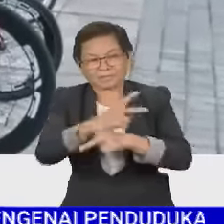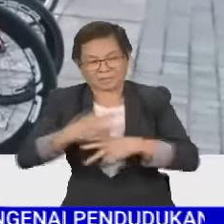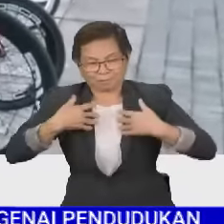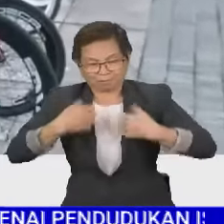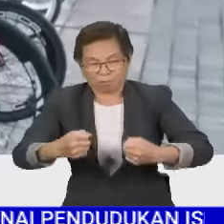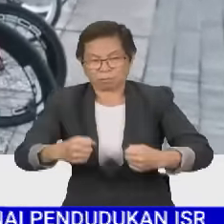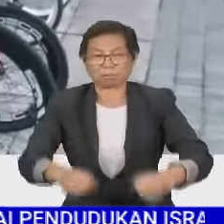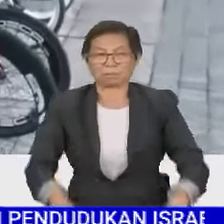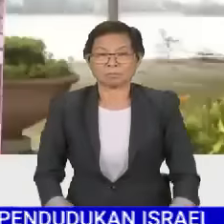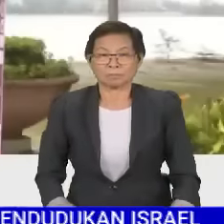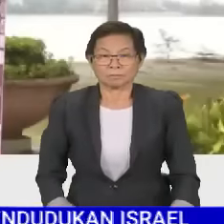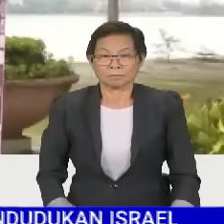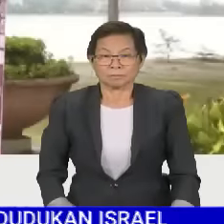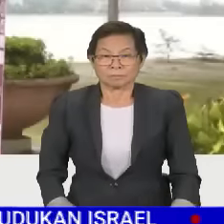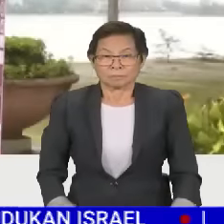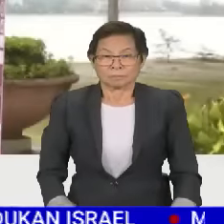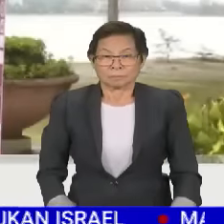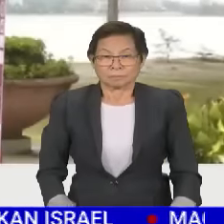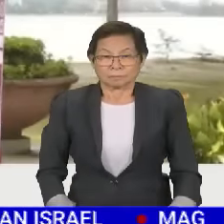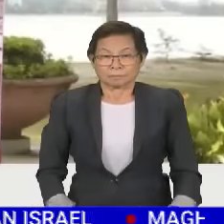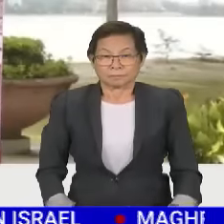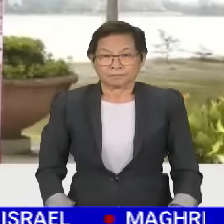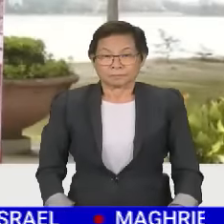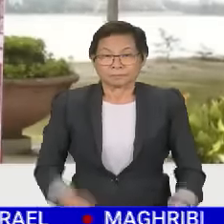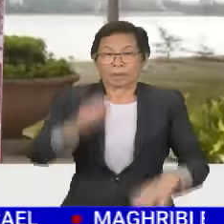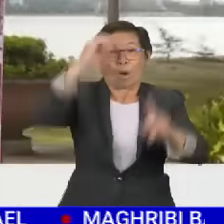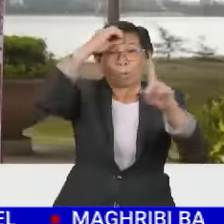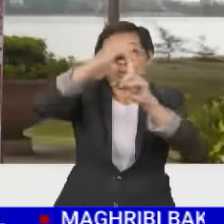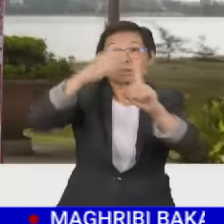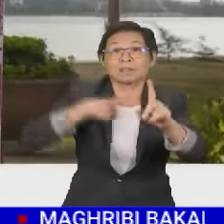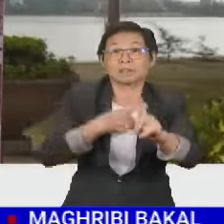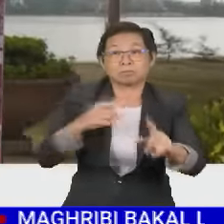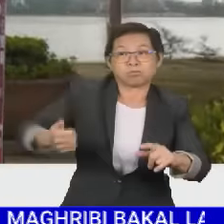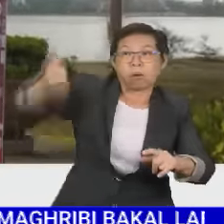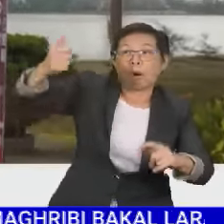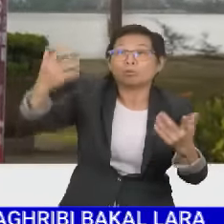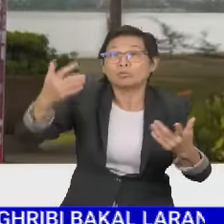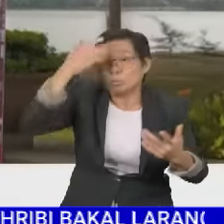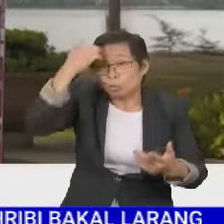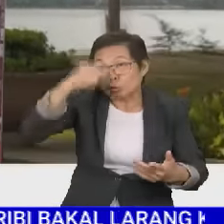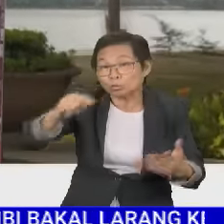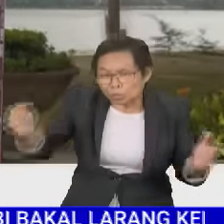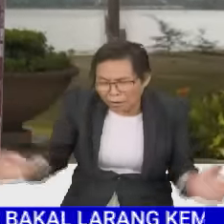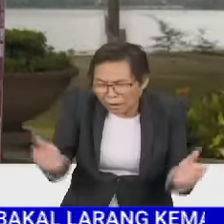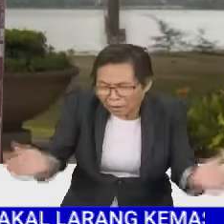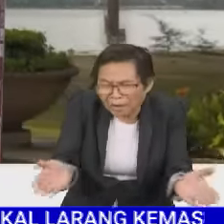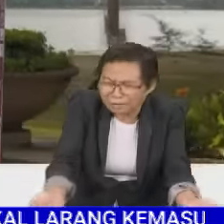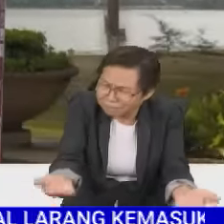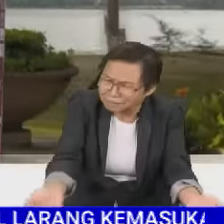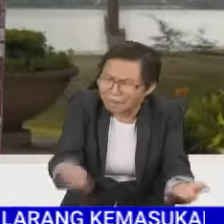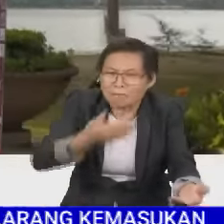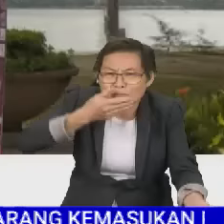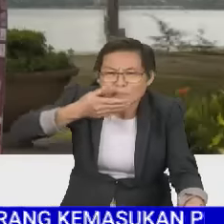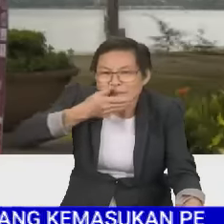kesehatan objektif kita yang utama sekali adalah untuk menggalakkan beliau kita untuk